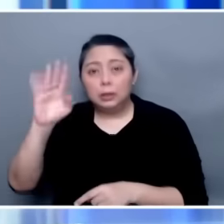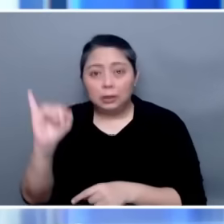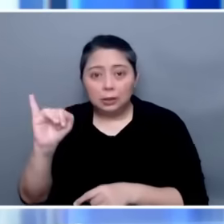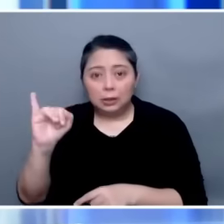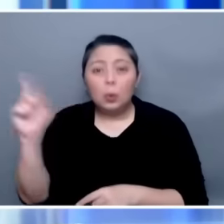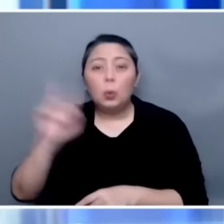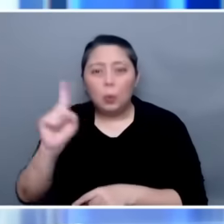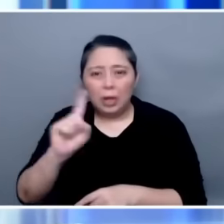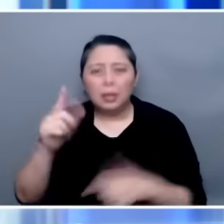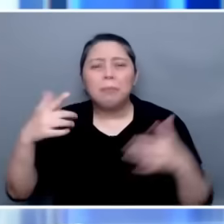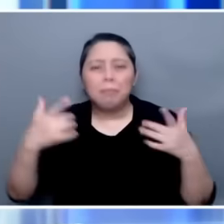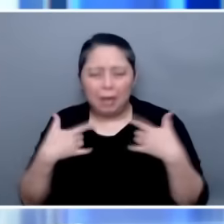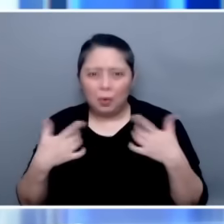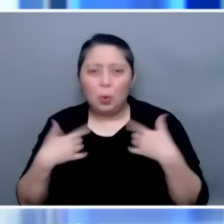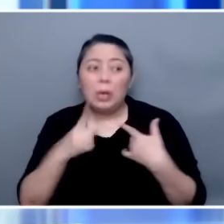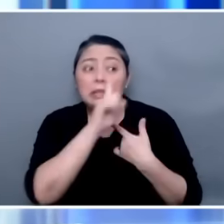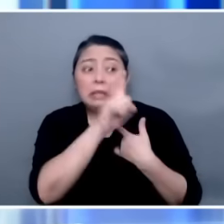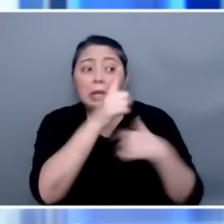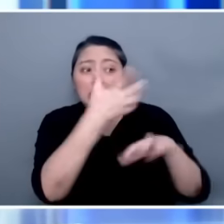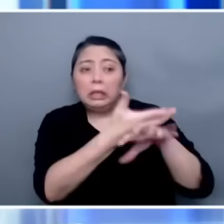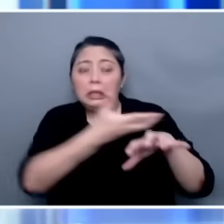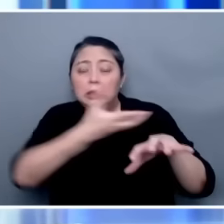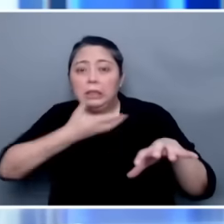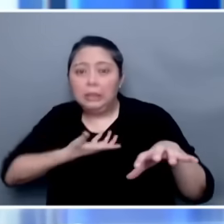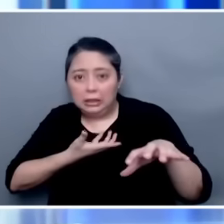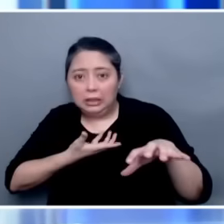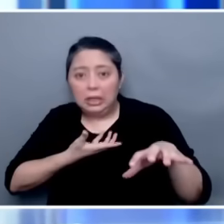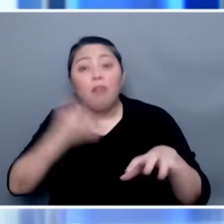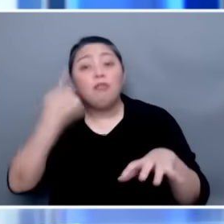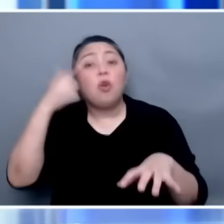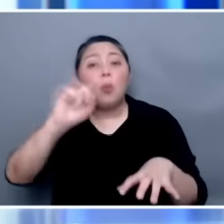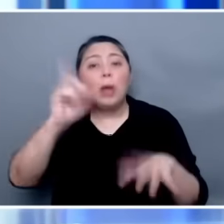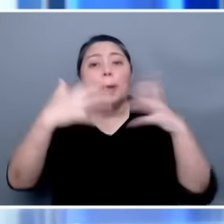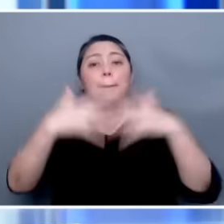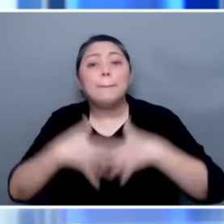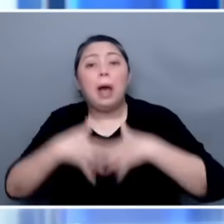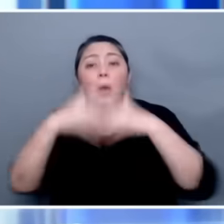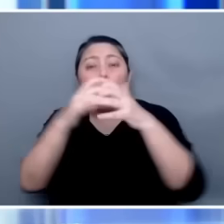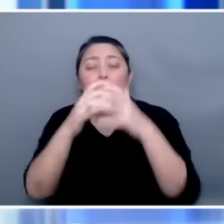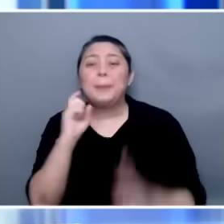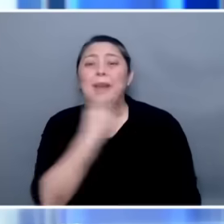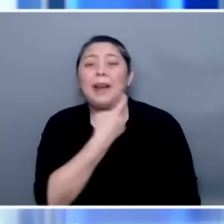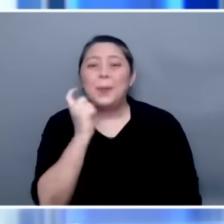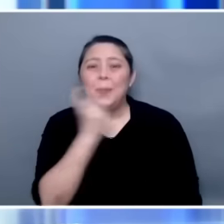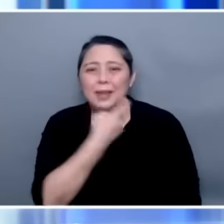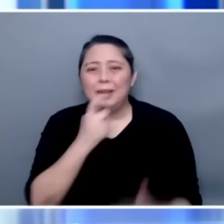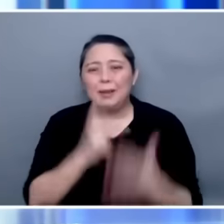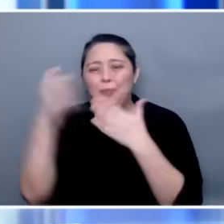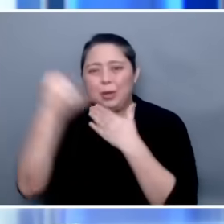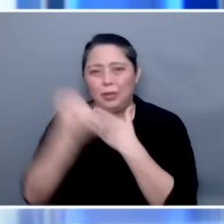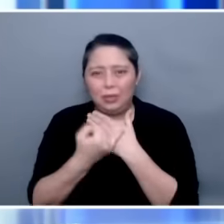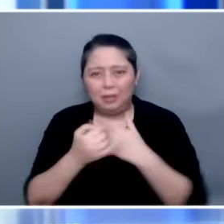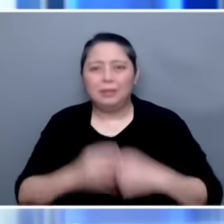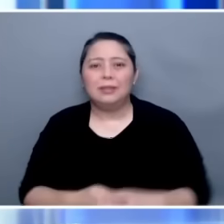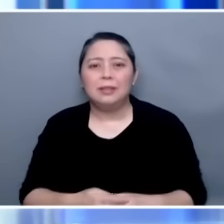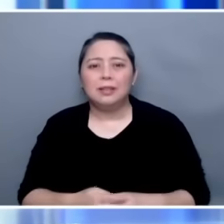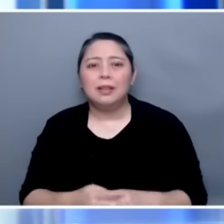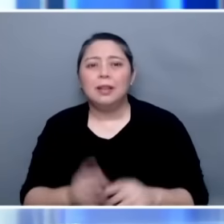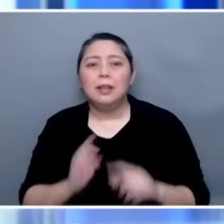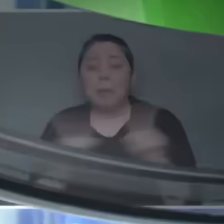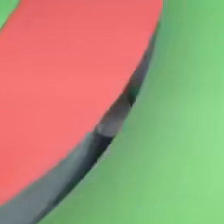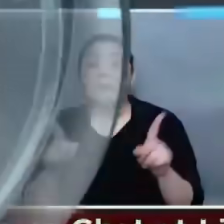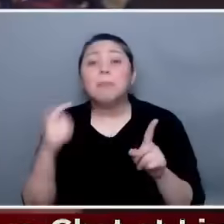construction projects. Pero tinanggi ng subcontractor ang parata. Exclusive, nagpapatrol Nico